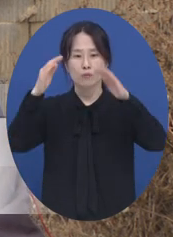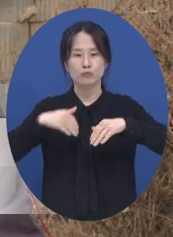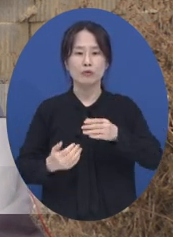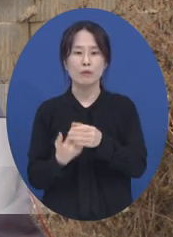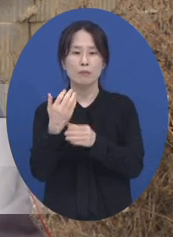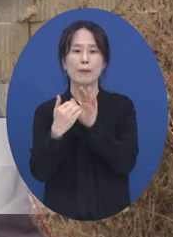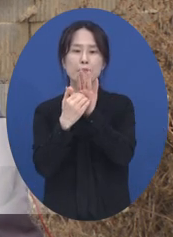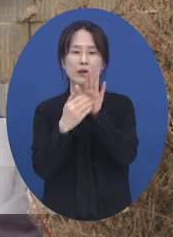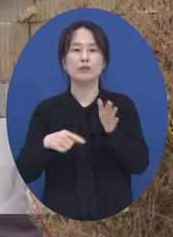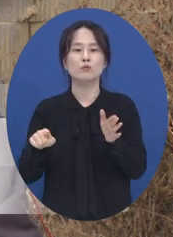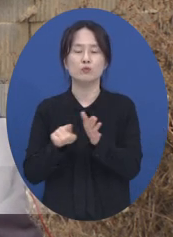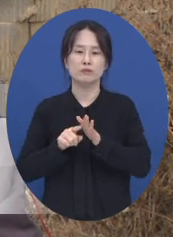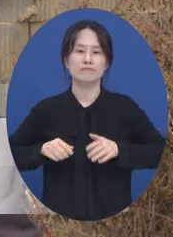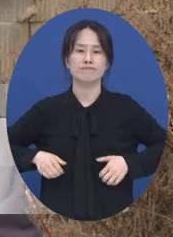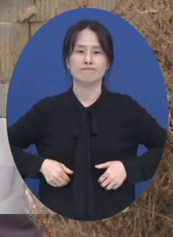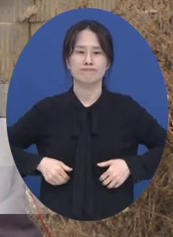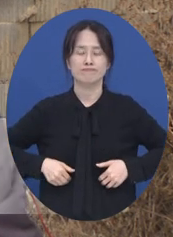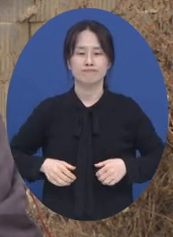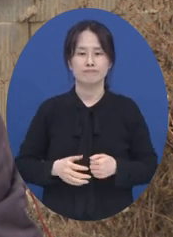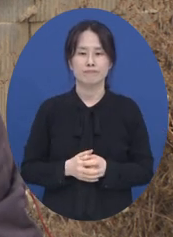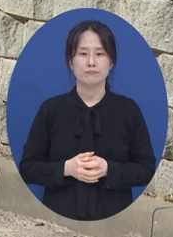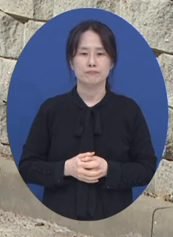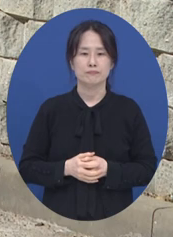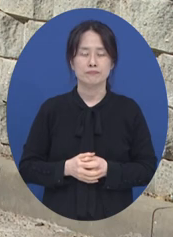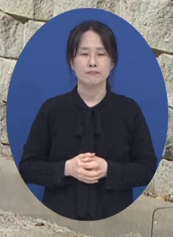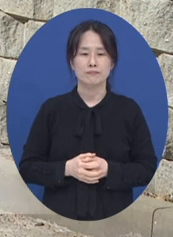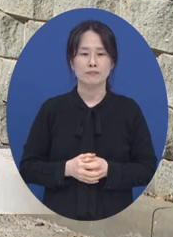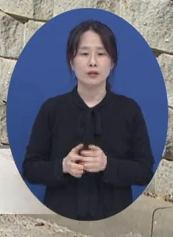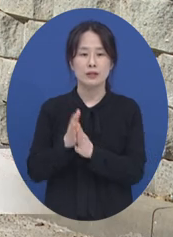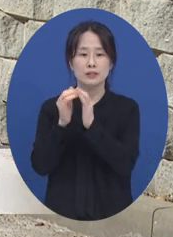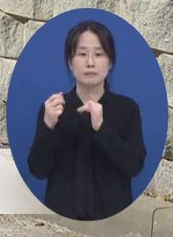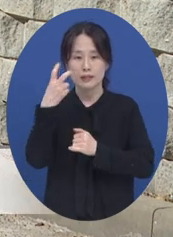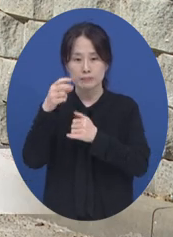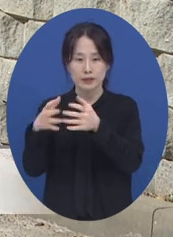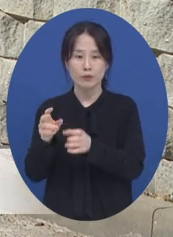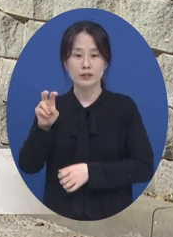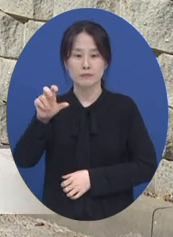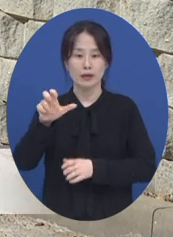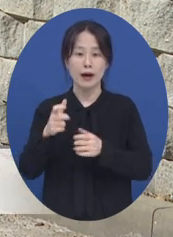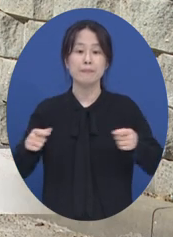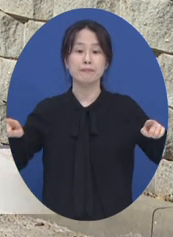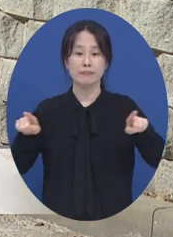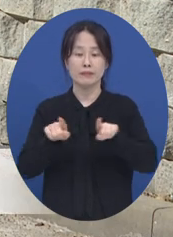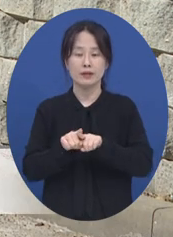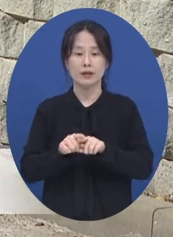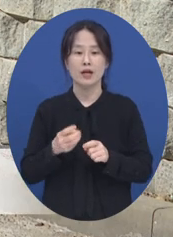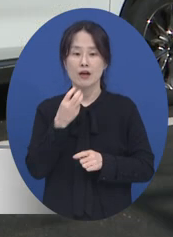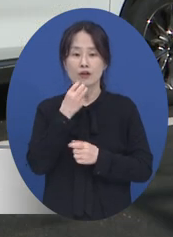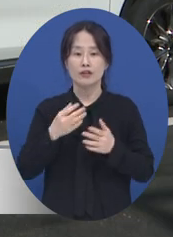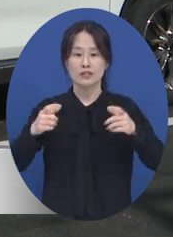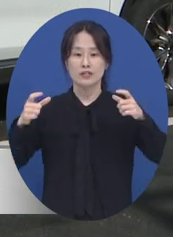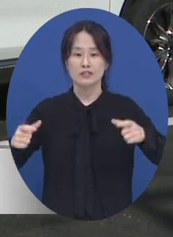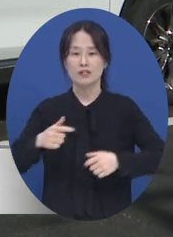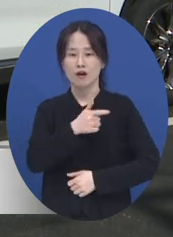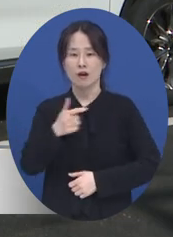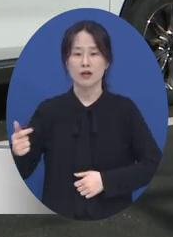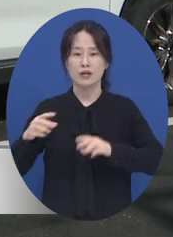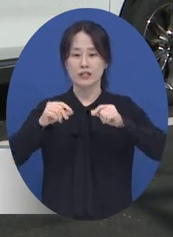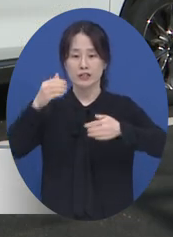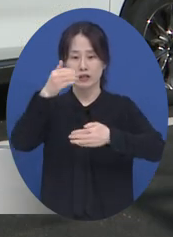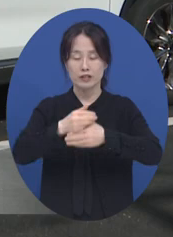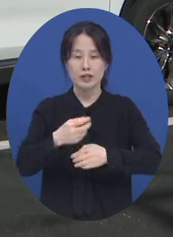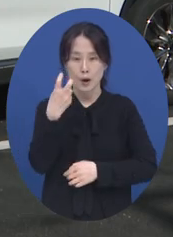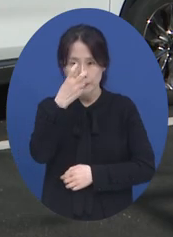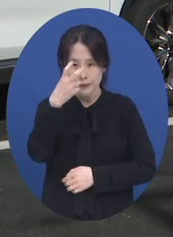싸우고 일어나지 않도록 해야 될 것 같습니다 경기도가 시민 감사관 25명과 함께 경기지역 대형 옹벽